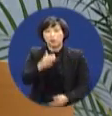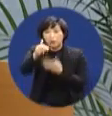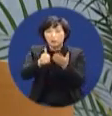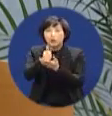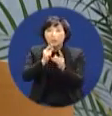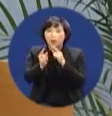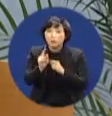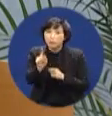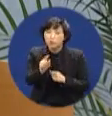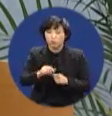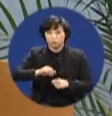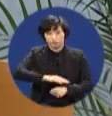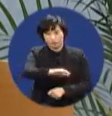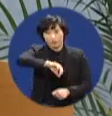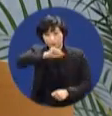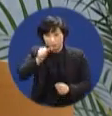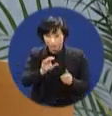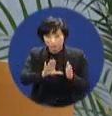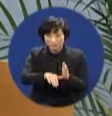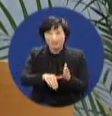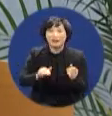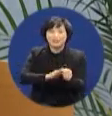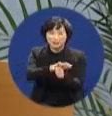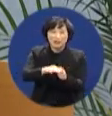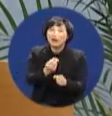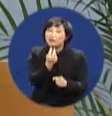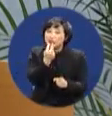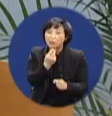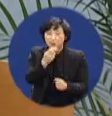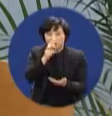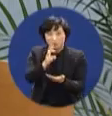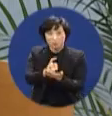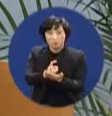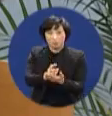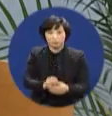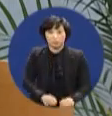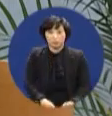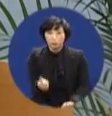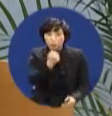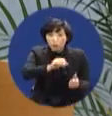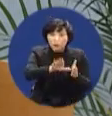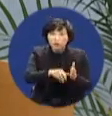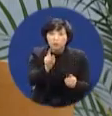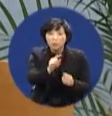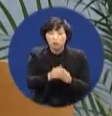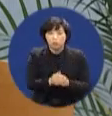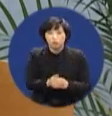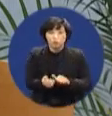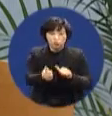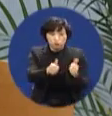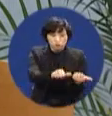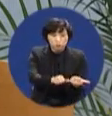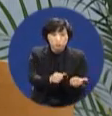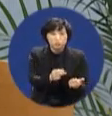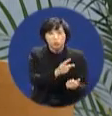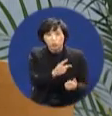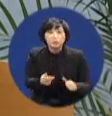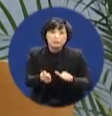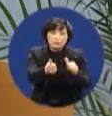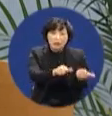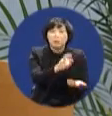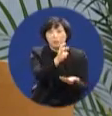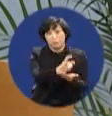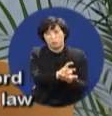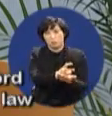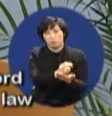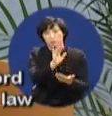말씀은 순종할 때는 사랑과 생명의 법이고 불순종할 때는 죽음과 사망의 법이라 이